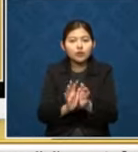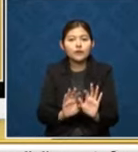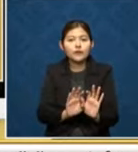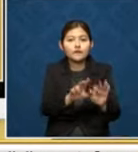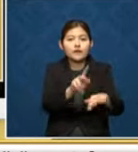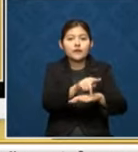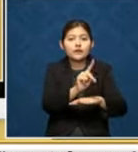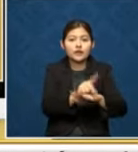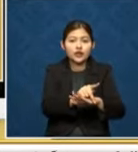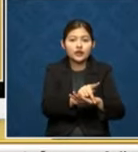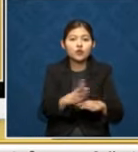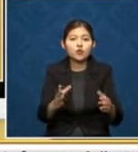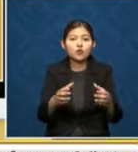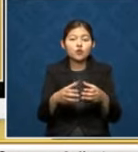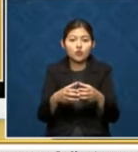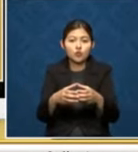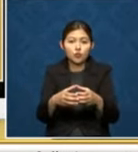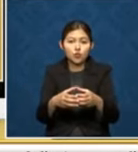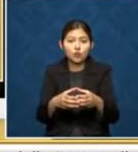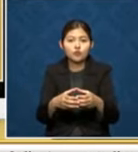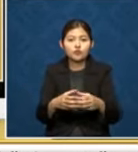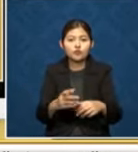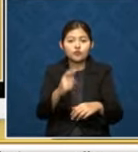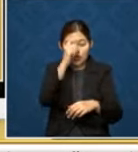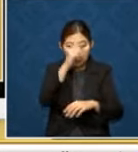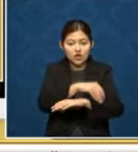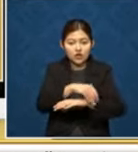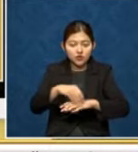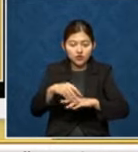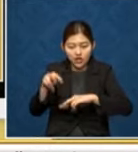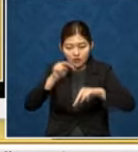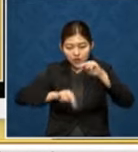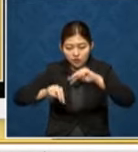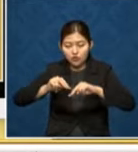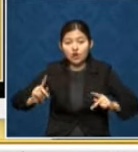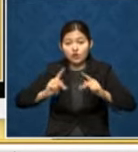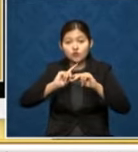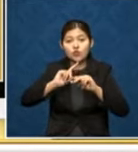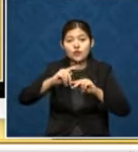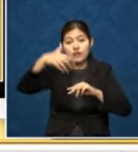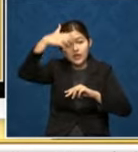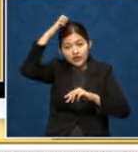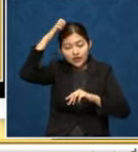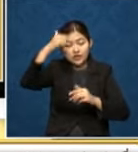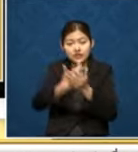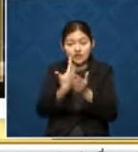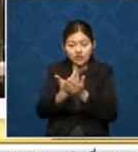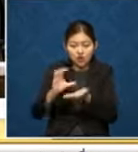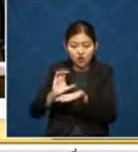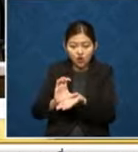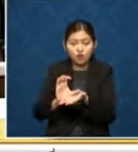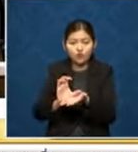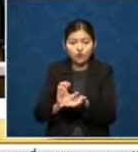านถึงหน่วยงานที่เกี่ยวข้องคือกรมโยธาธิการกระทรวงมหาดไทยให้จัดสรรงบประมาณดำเนินการแก้ปัญหาความเดือดร้อนของพี่น้องประ